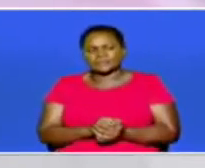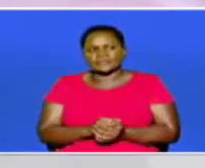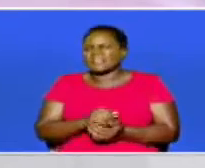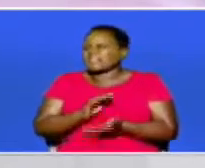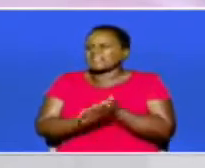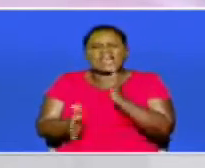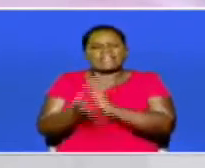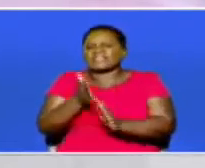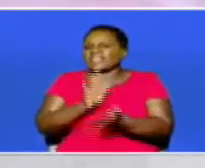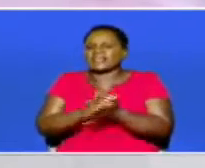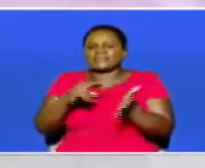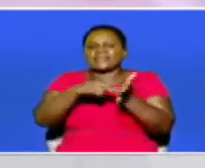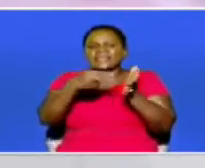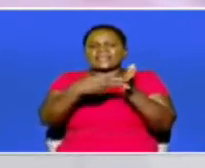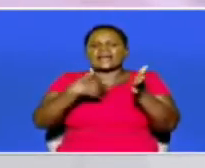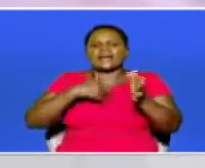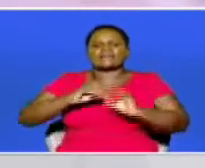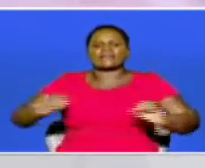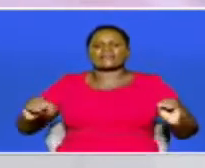for nothing.